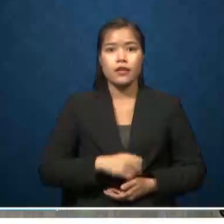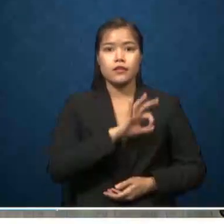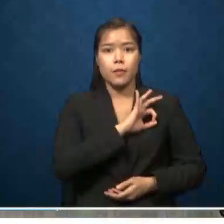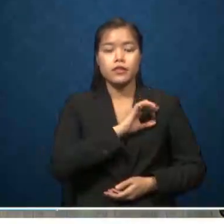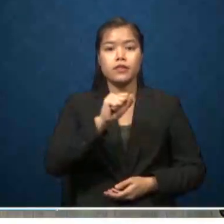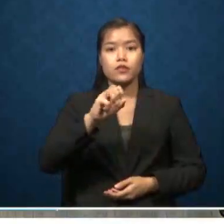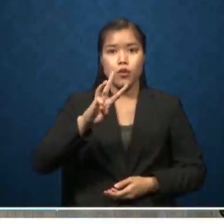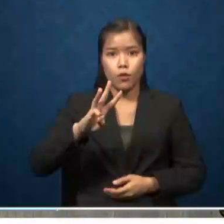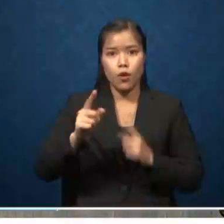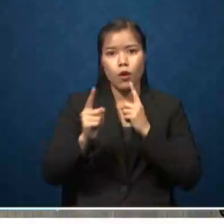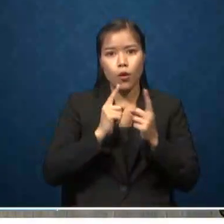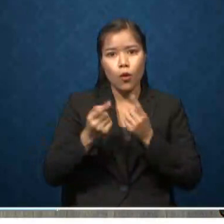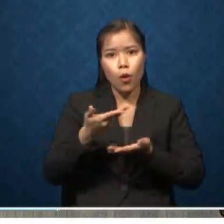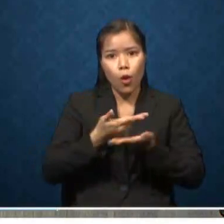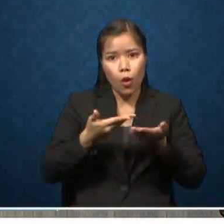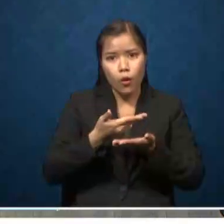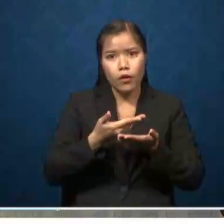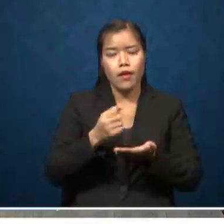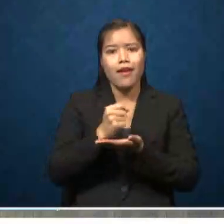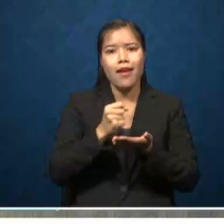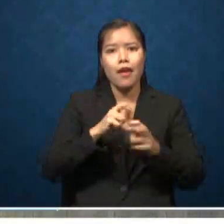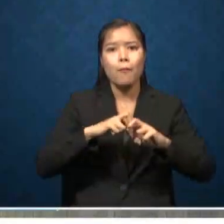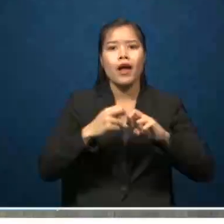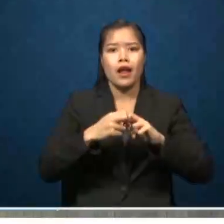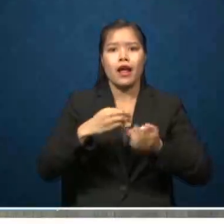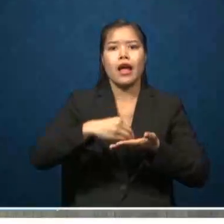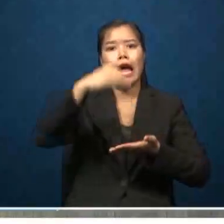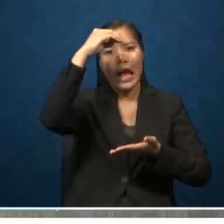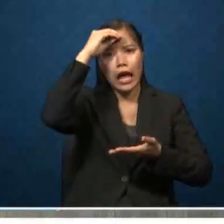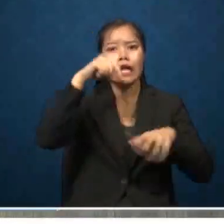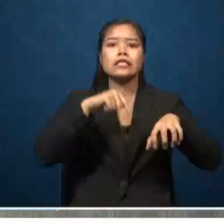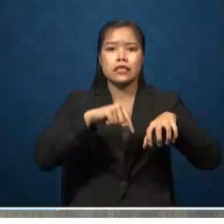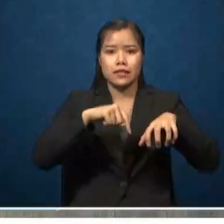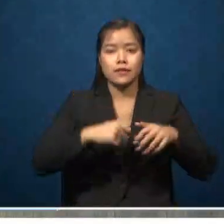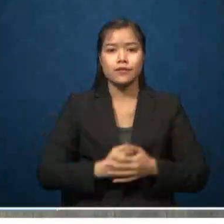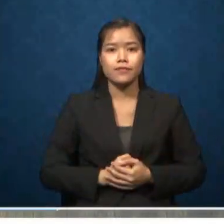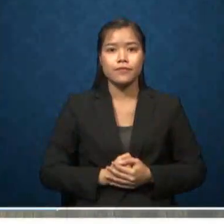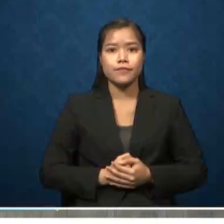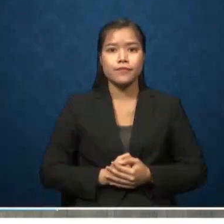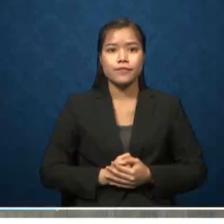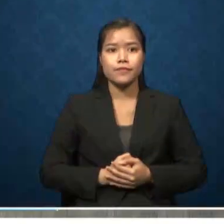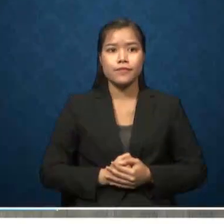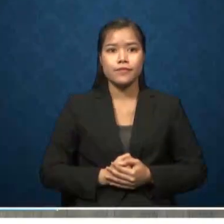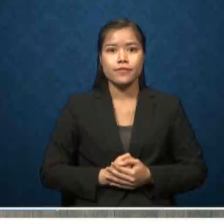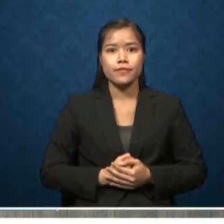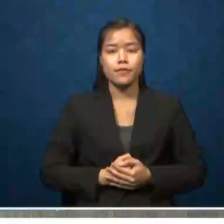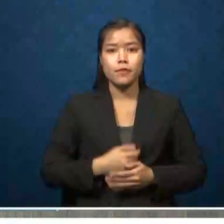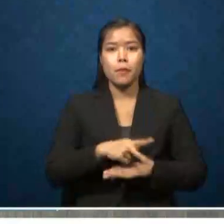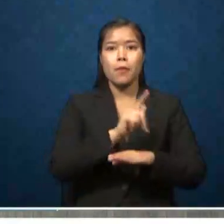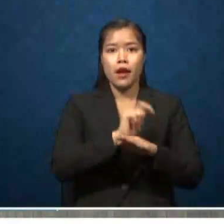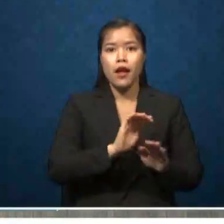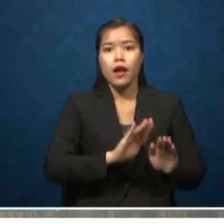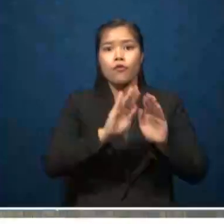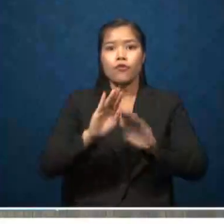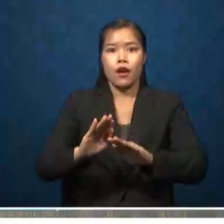เรื่องปัญหายาเสพติดในสถานศึกษากราบเรียนท่านประธานที่เคารพถึงนายกรัฐมนตรีว่าการกระทรวงศึกษาธิ